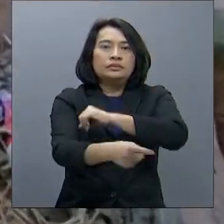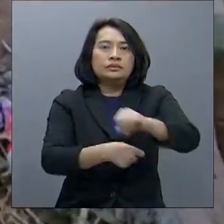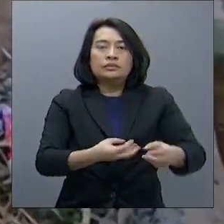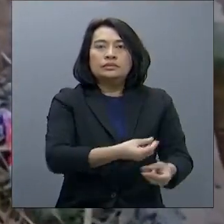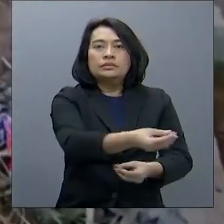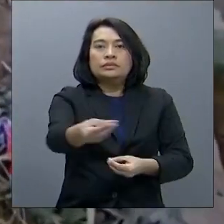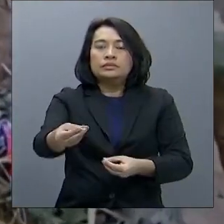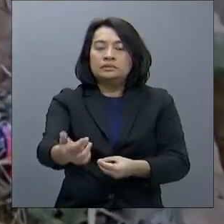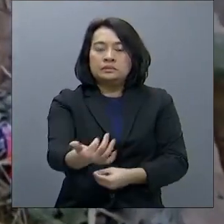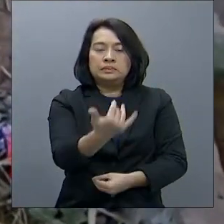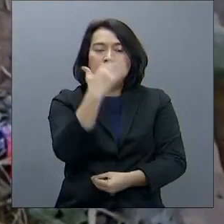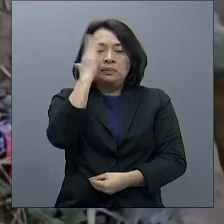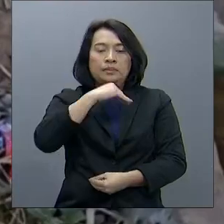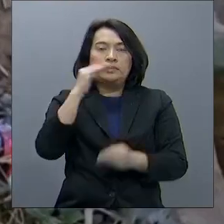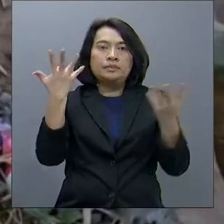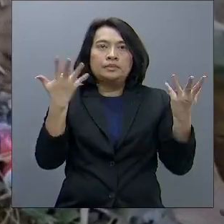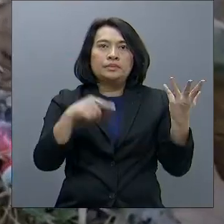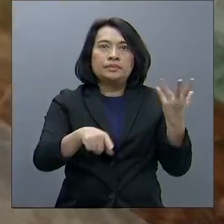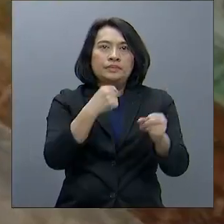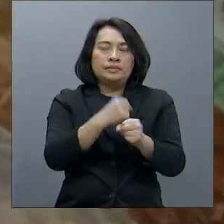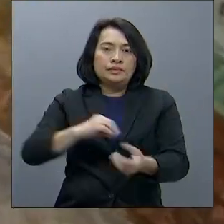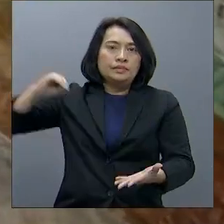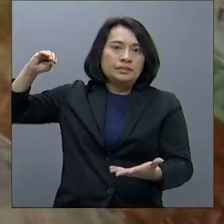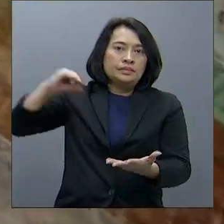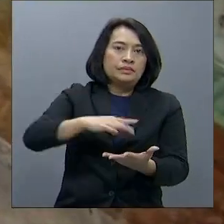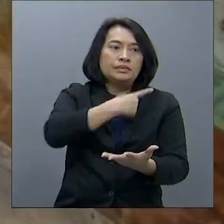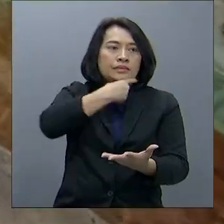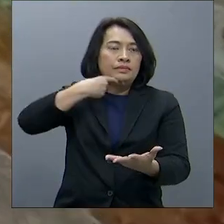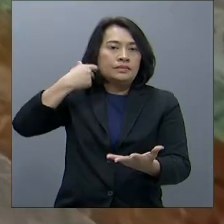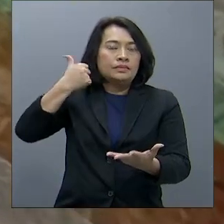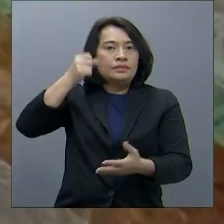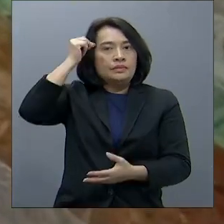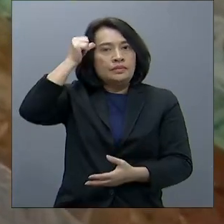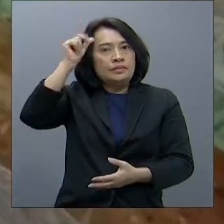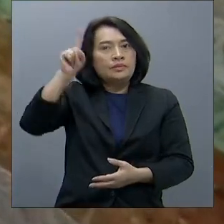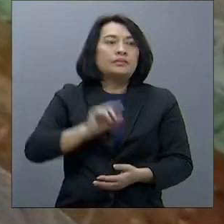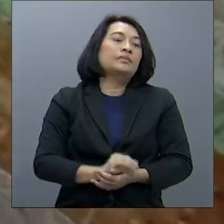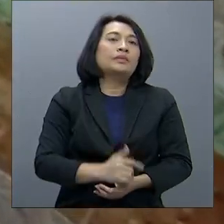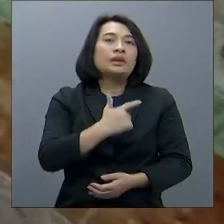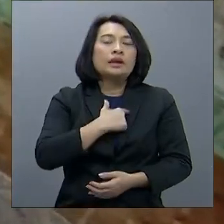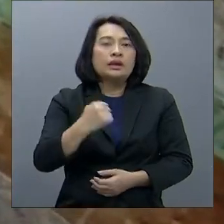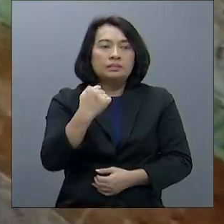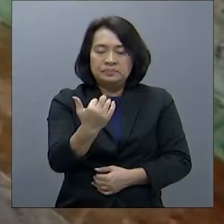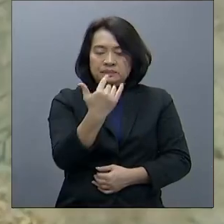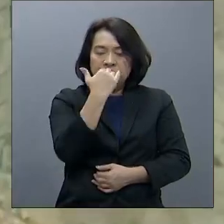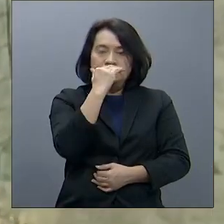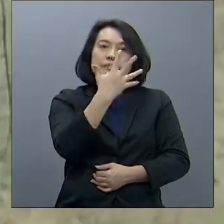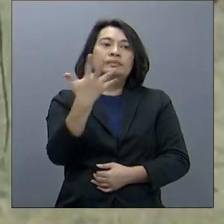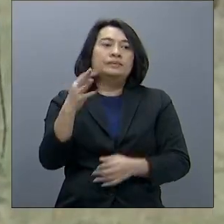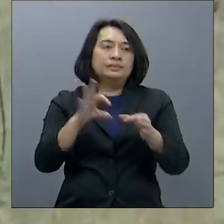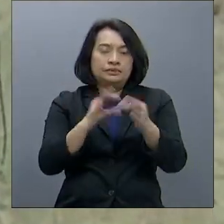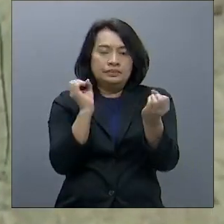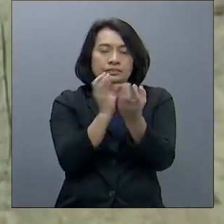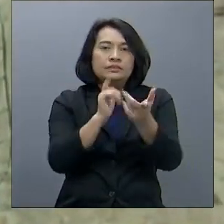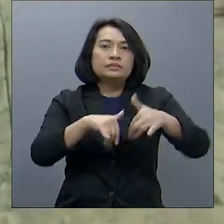กลิ่นเหม็นทำแล้วเนี่ยก็สามารถตากแห้งได้ภายในวันเดียวและมั่นใจว่าไม่มีกลิ่นออกไปกระทบชุมชนซึ่งพ